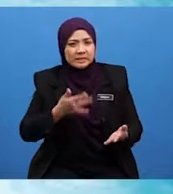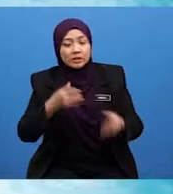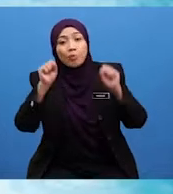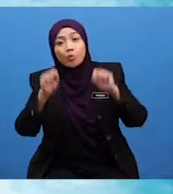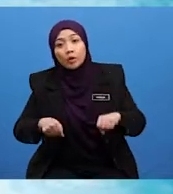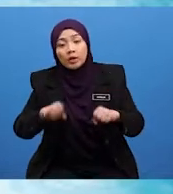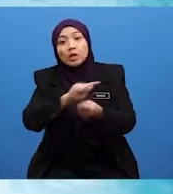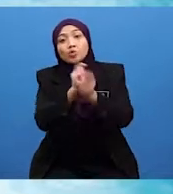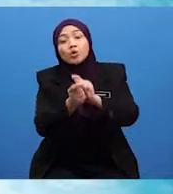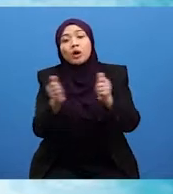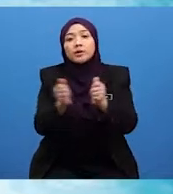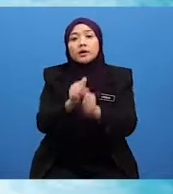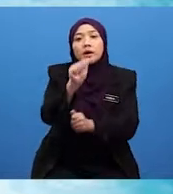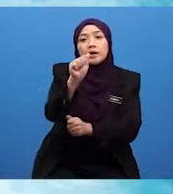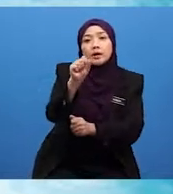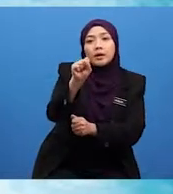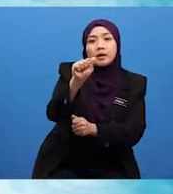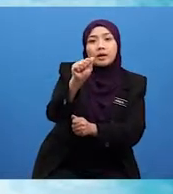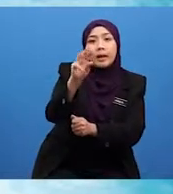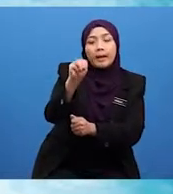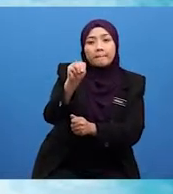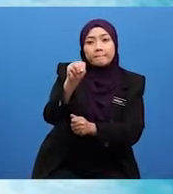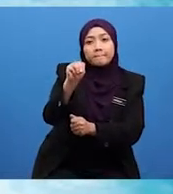lain boleh menggantikan asam jawa?